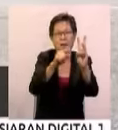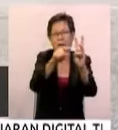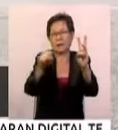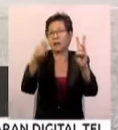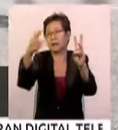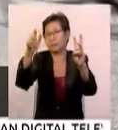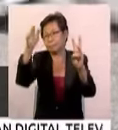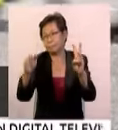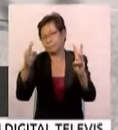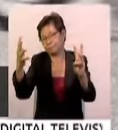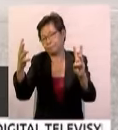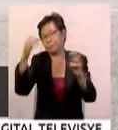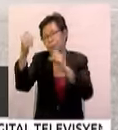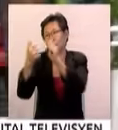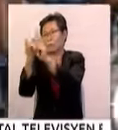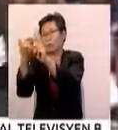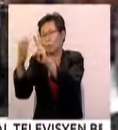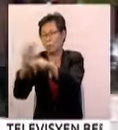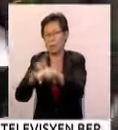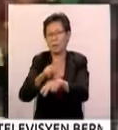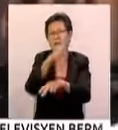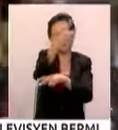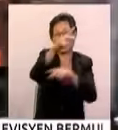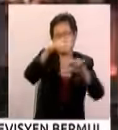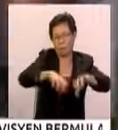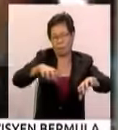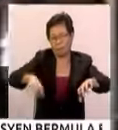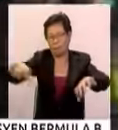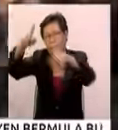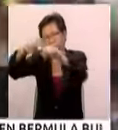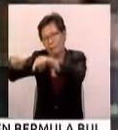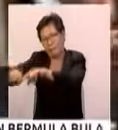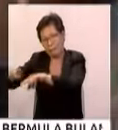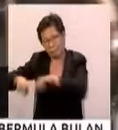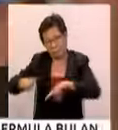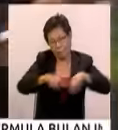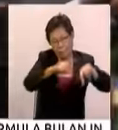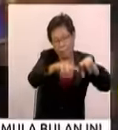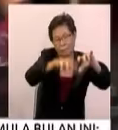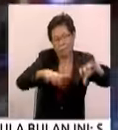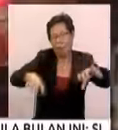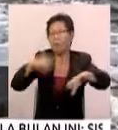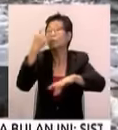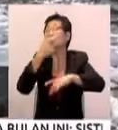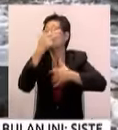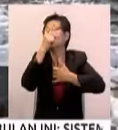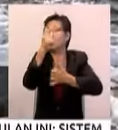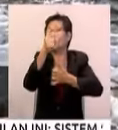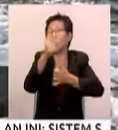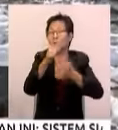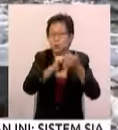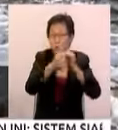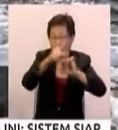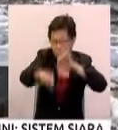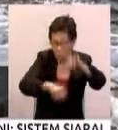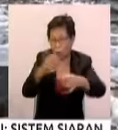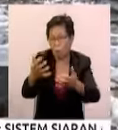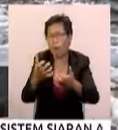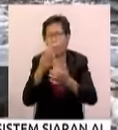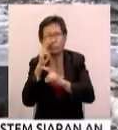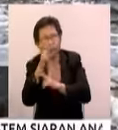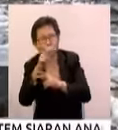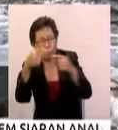sehingga 13 April 2019 di 13 lokasi yang berbeza. Orang ramai serta peminat sukan berbasikal yang bercadang untuk